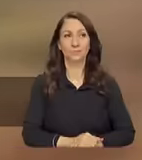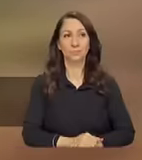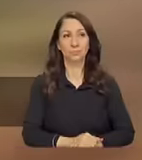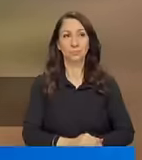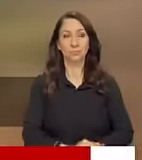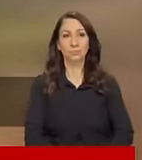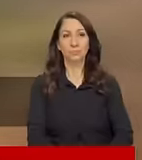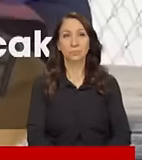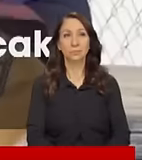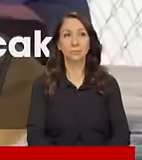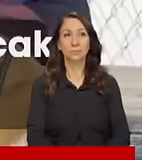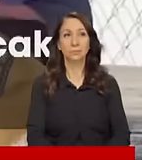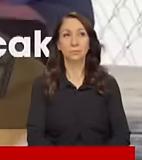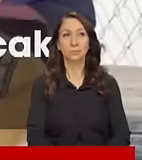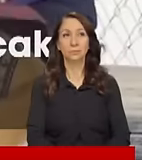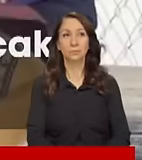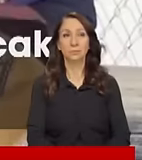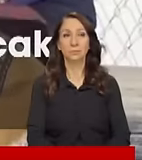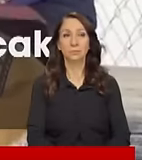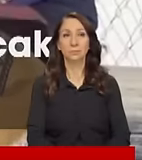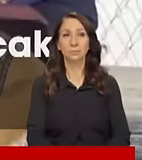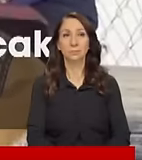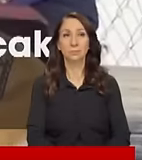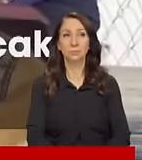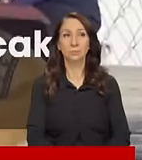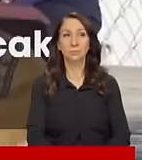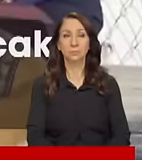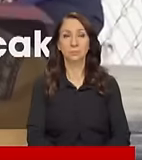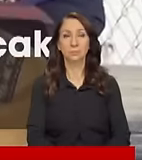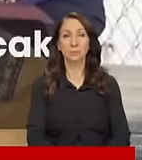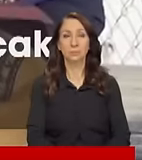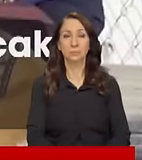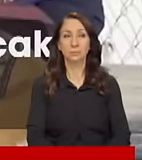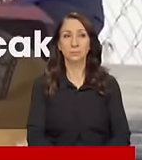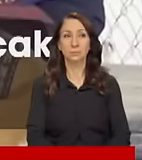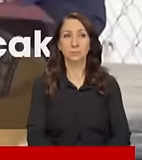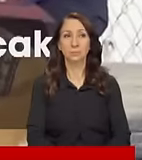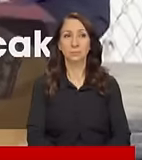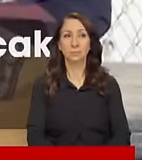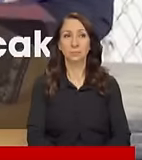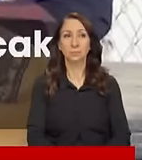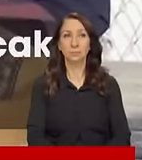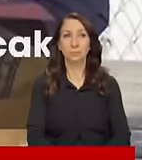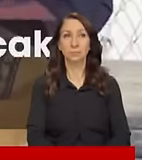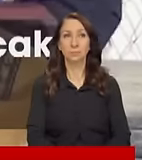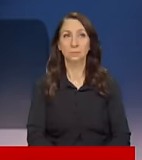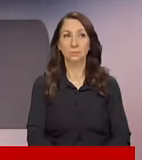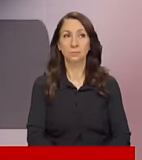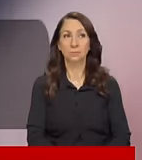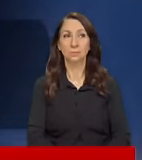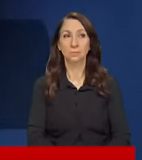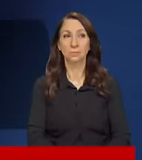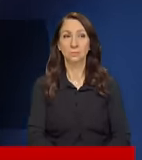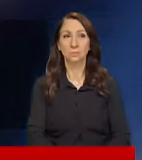Burası şahsi mülkümüz. Çok üzülüyoruz. Aramız babamız mezardan kalkacak. Rahat da yatmıyorlar yani. O kadar üzülüyoruz. Biz